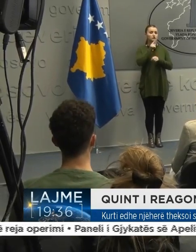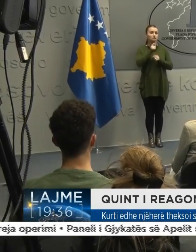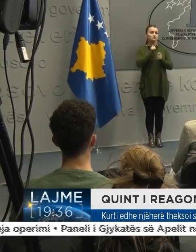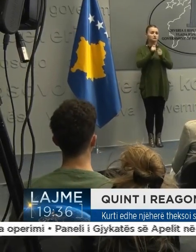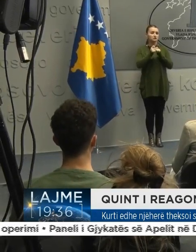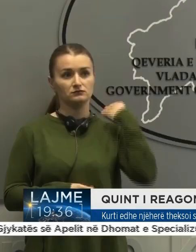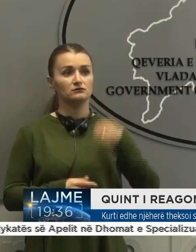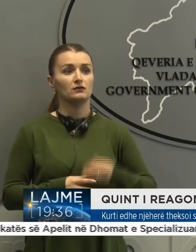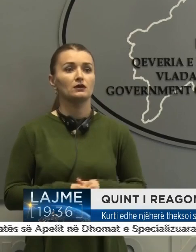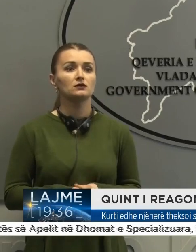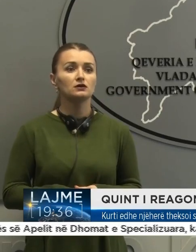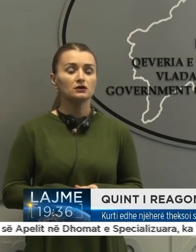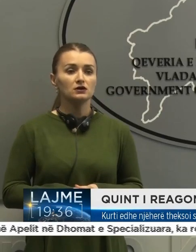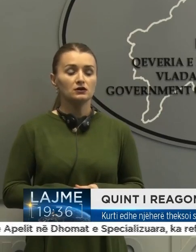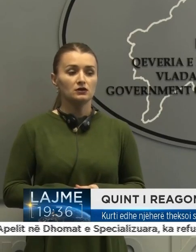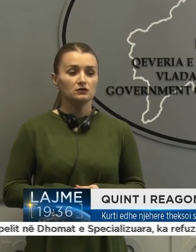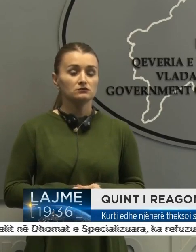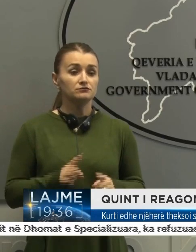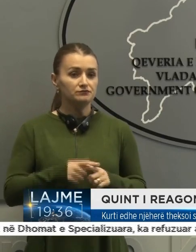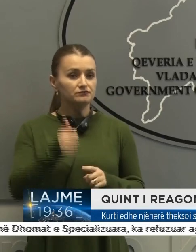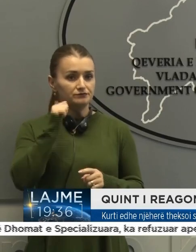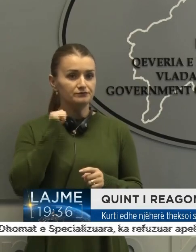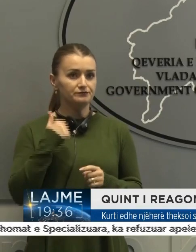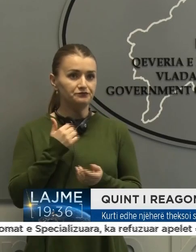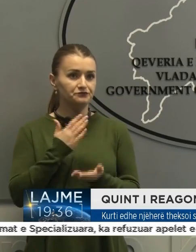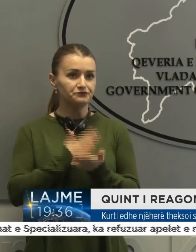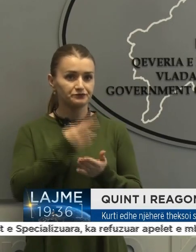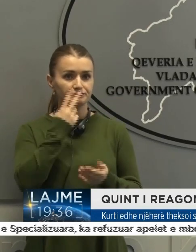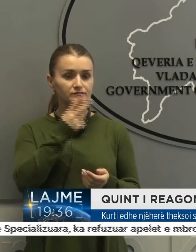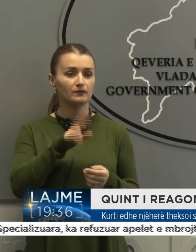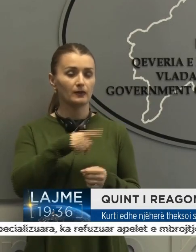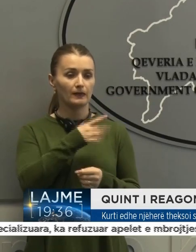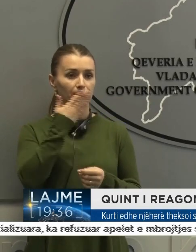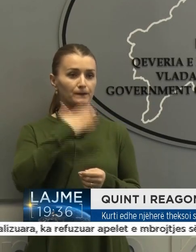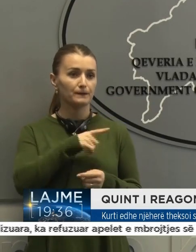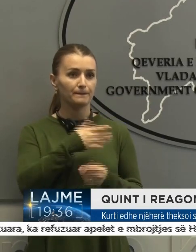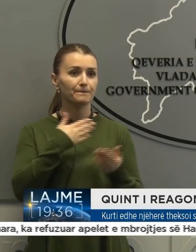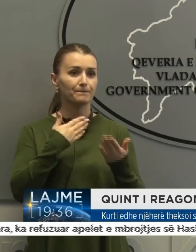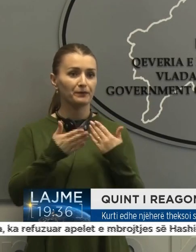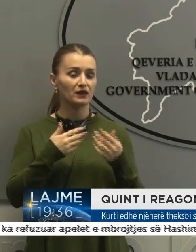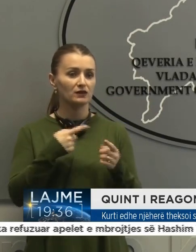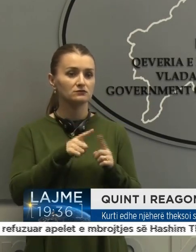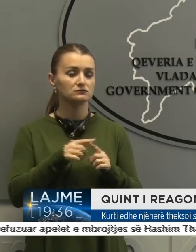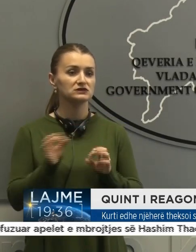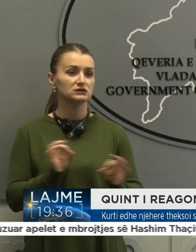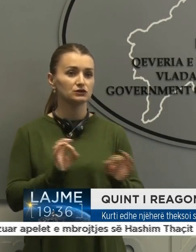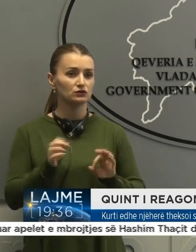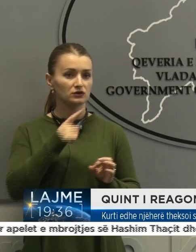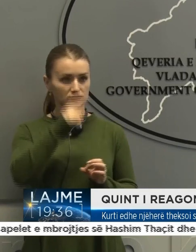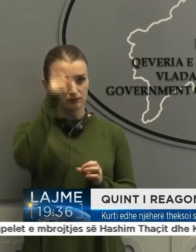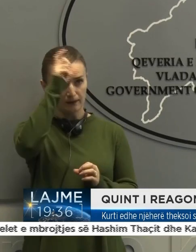për serbët lokal. Më përmbajtëm që është mbajtur mbledhja e Këshillit të Sigurisë në Beograd dhe